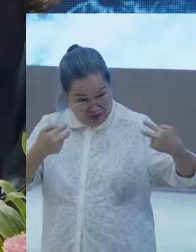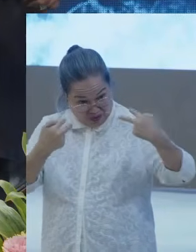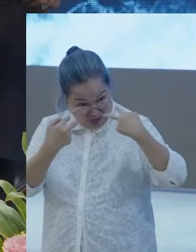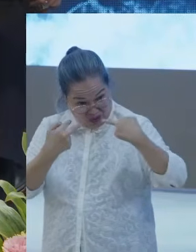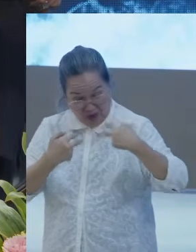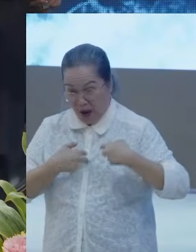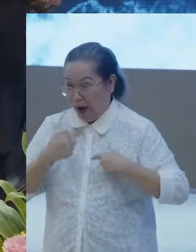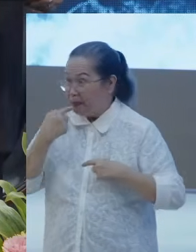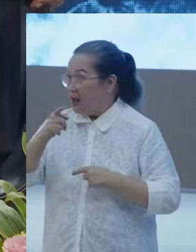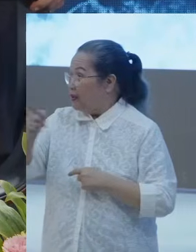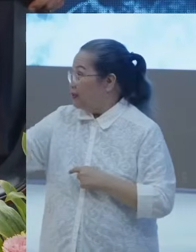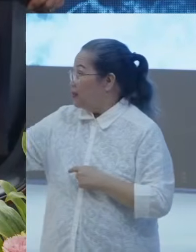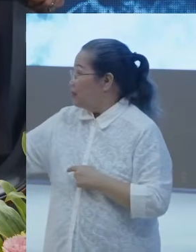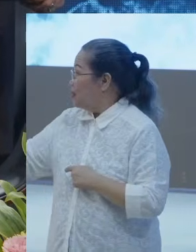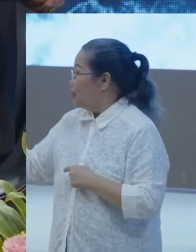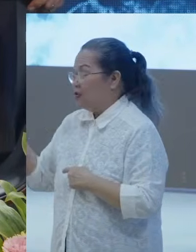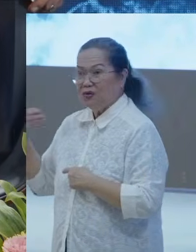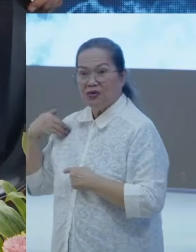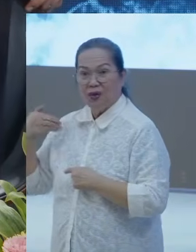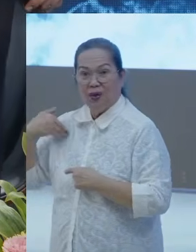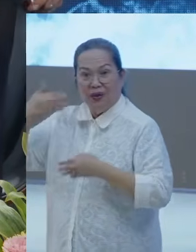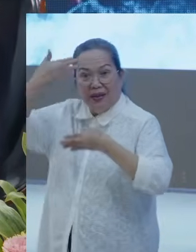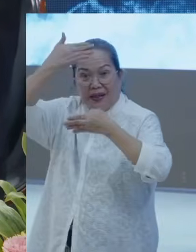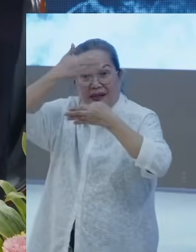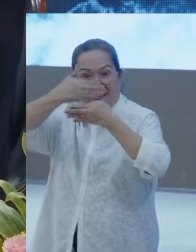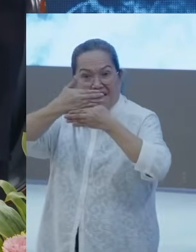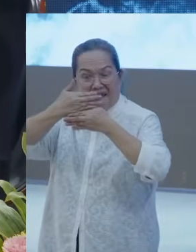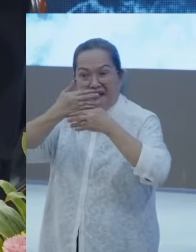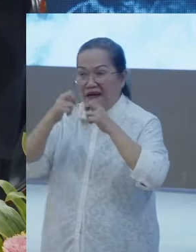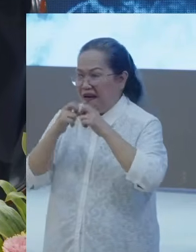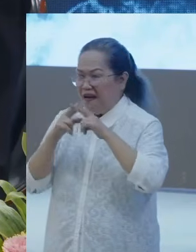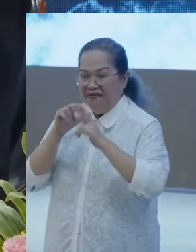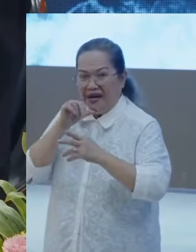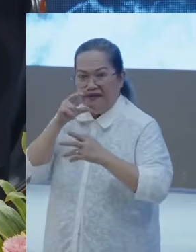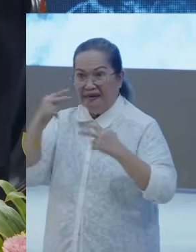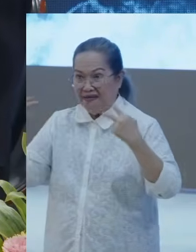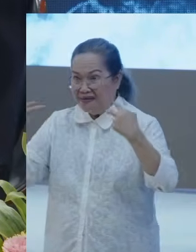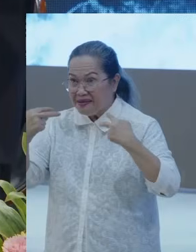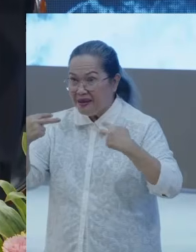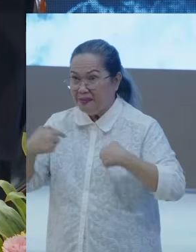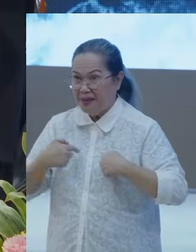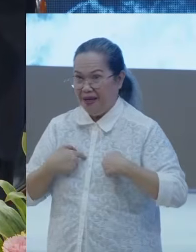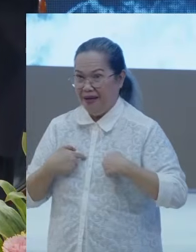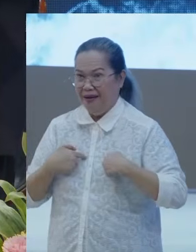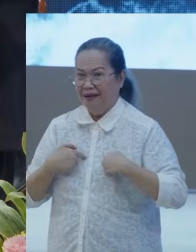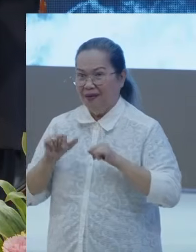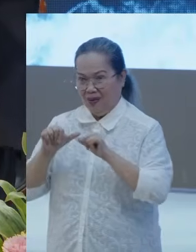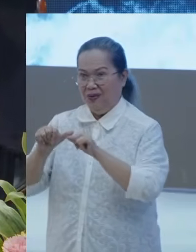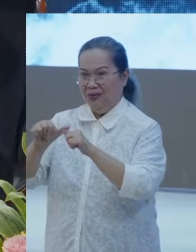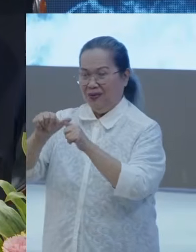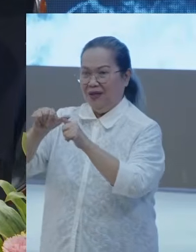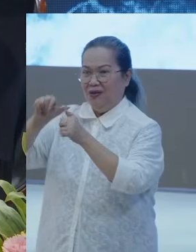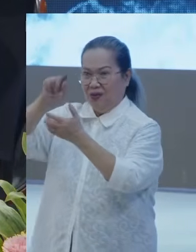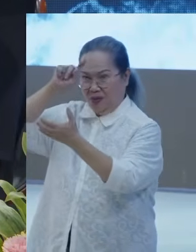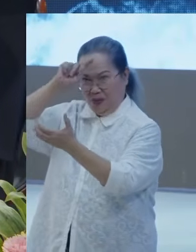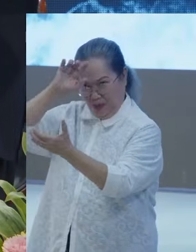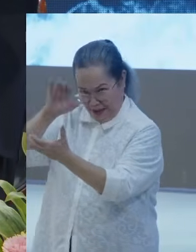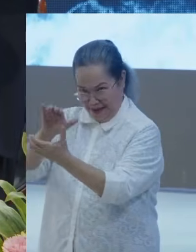yung mga naniwala, kahit hindi nila nakikita, sila ay pinagpala.